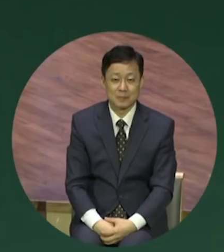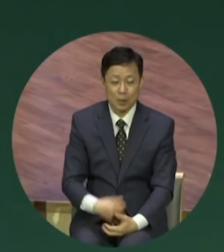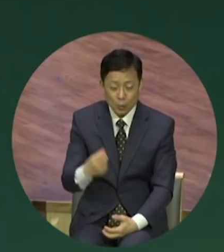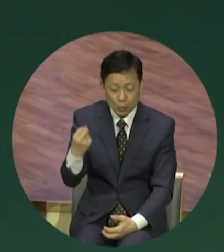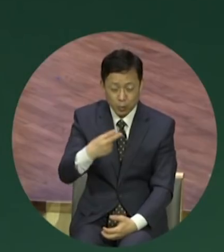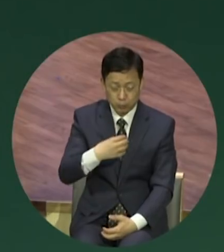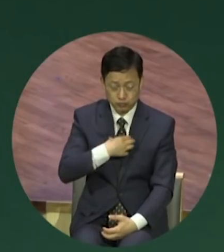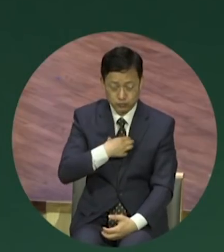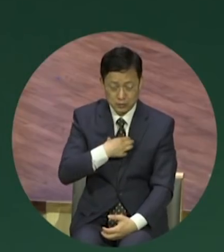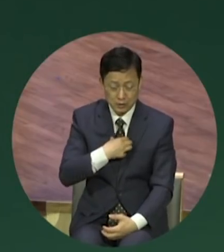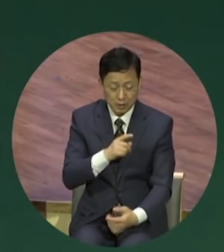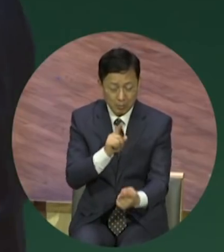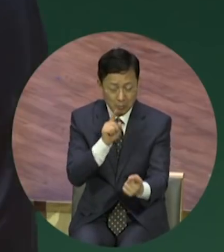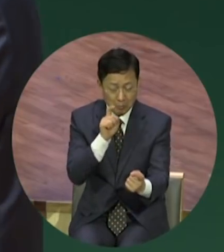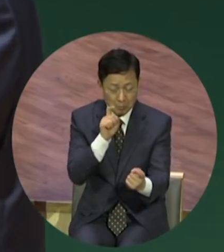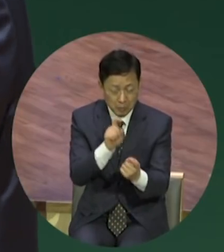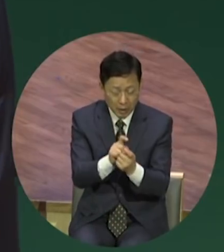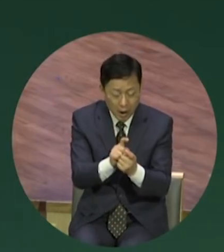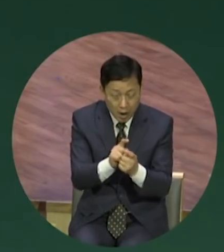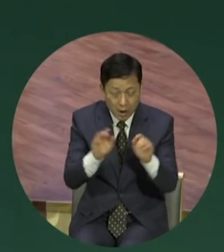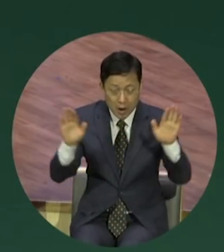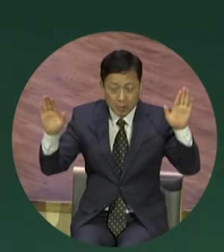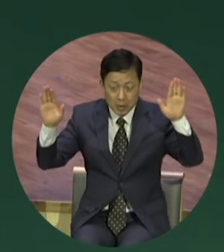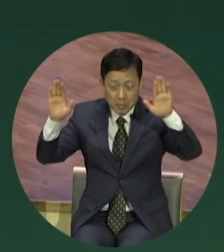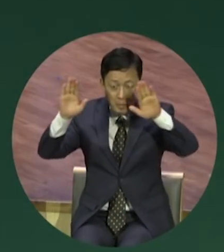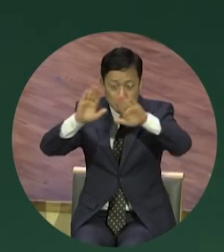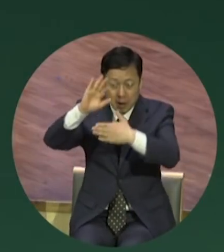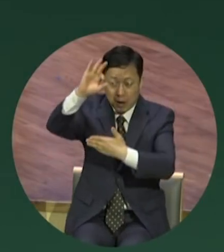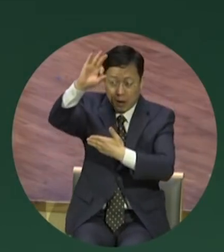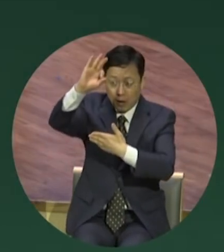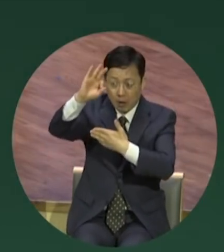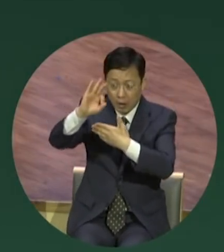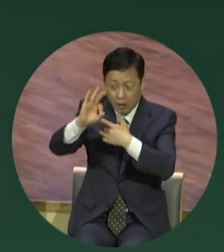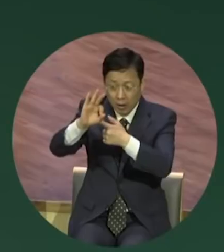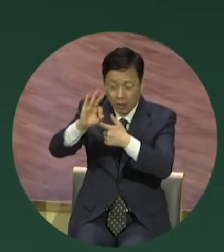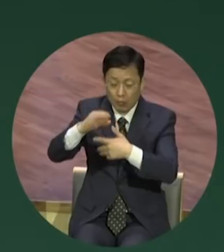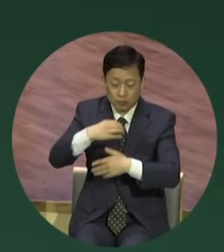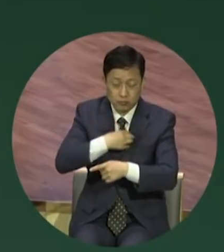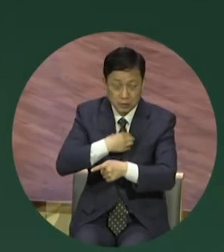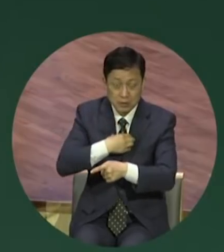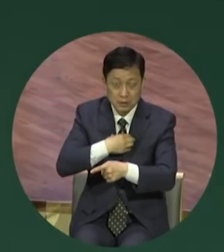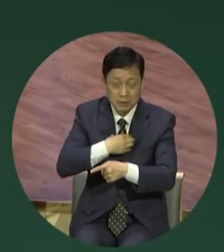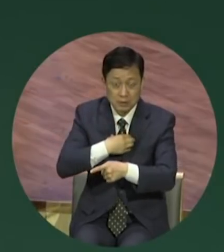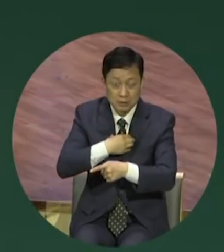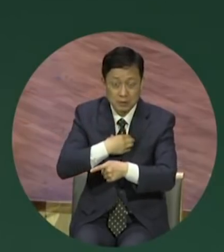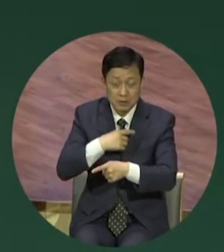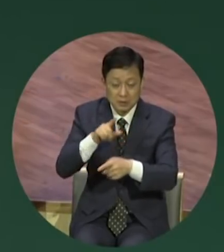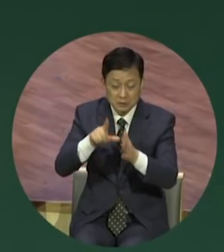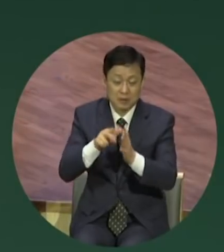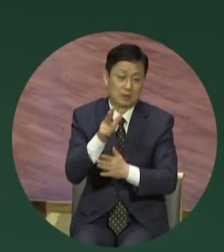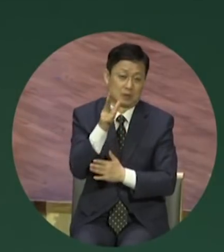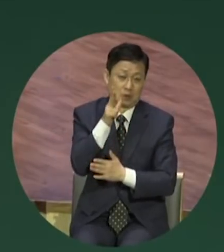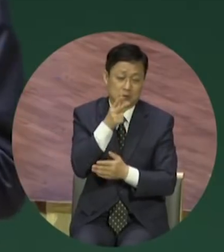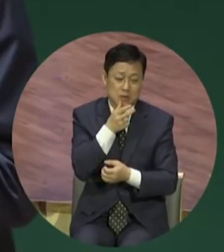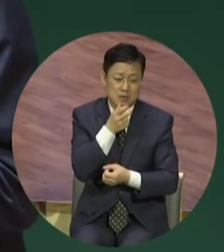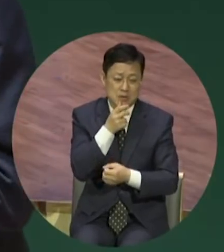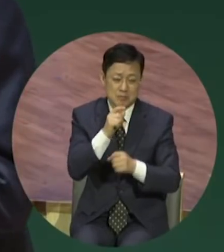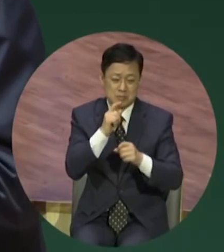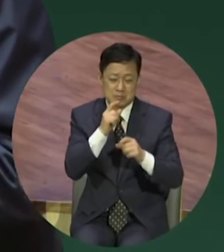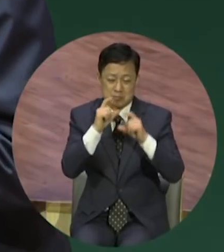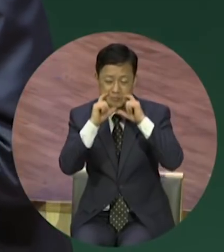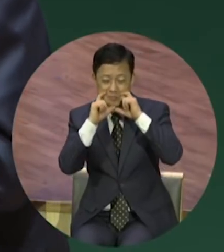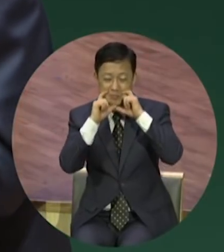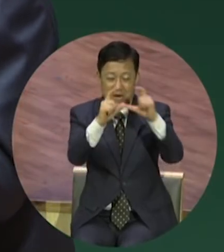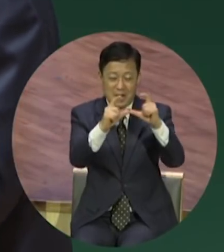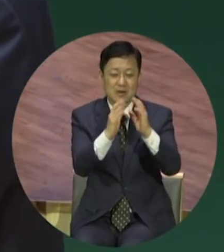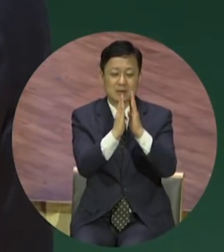And again, the crisis befell them. 밤이 온 겁니다. Because the sun was setting and night was coming. 이때 한 여호수아의 중요한 기도입니다. And